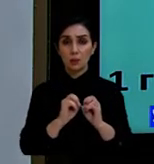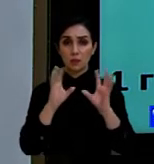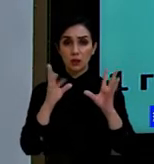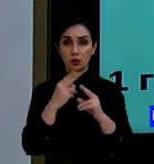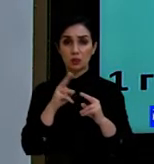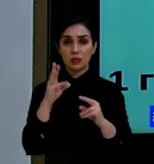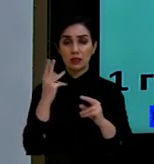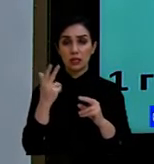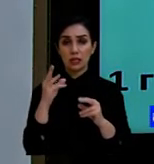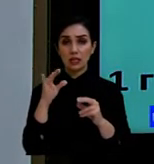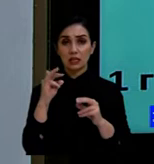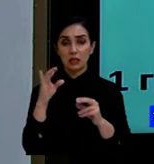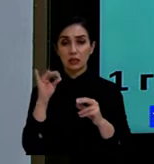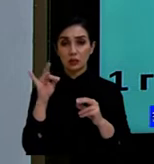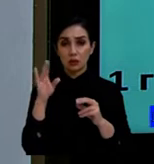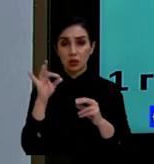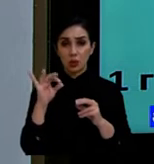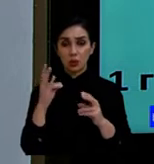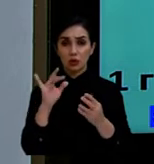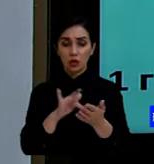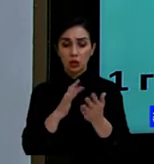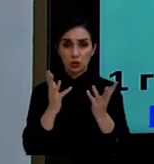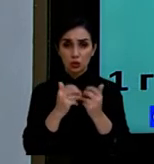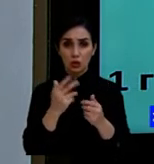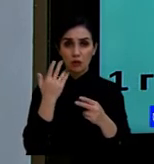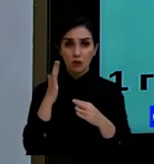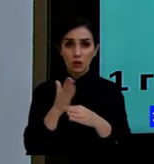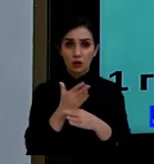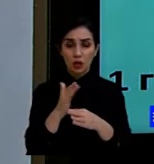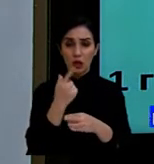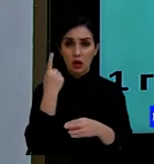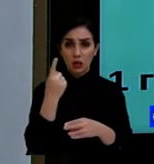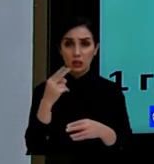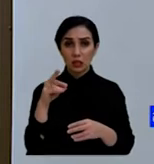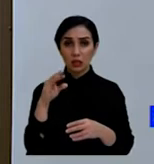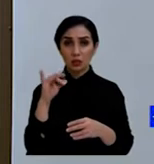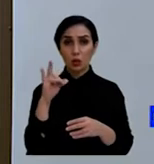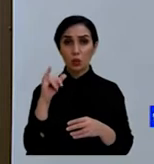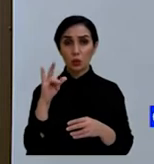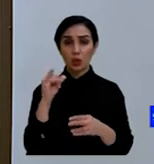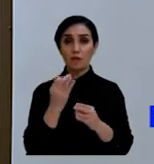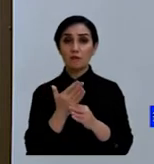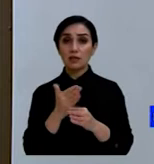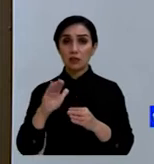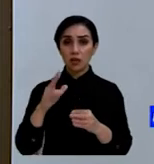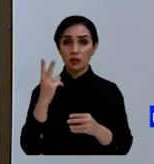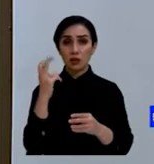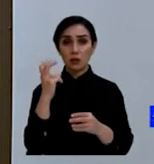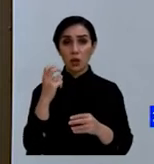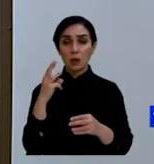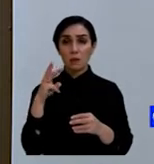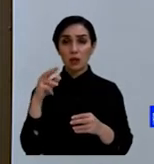выбрасывается три нейтрона. Когда рассчитали, оказалось, что при делении одного ядра урана выделяется